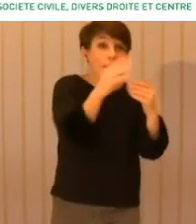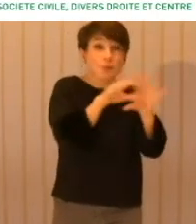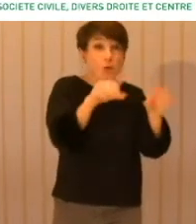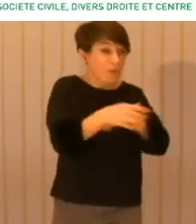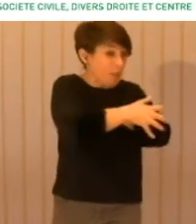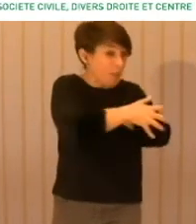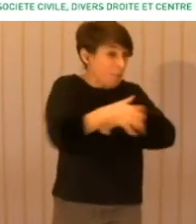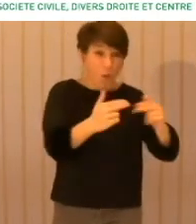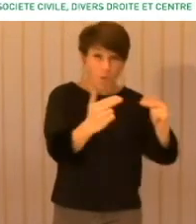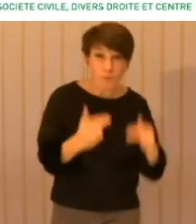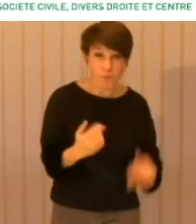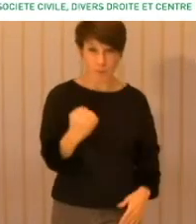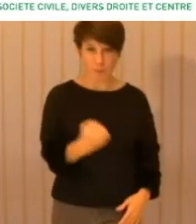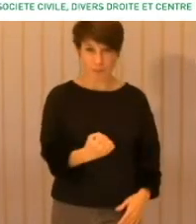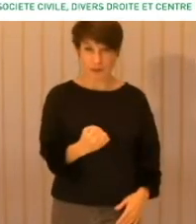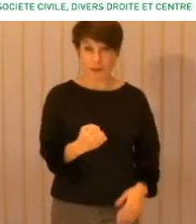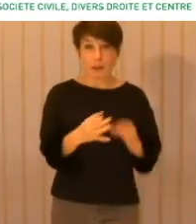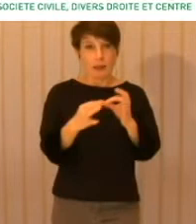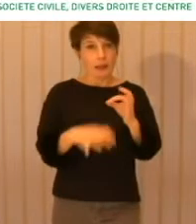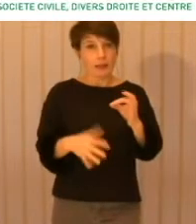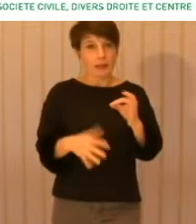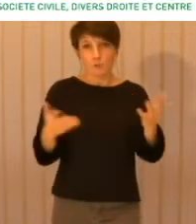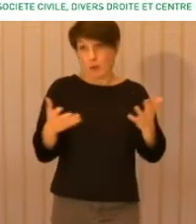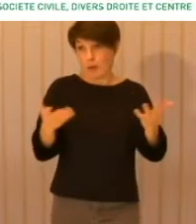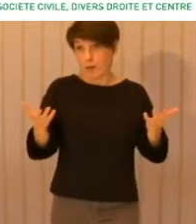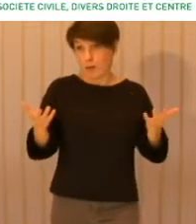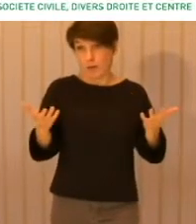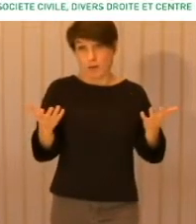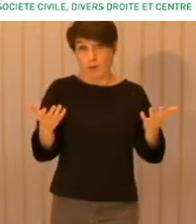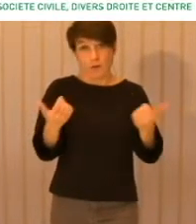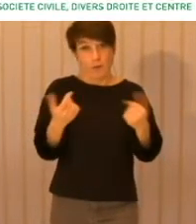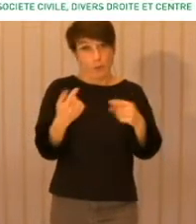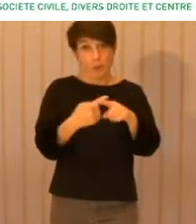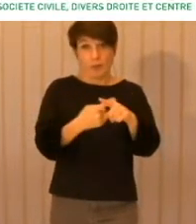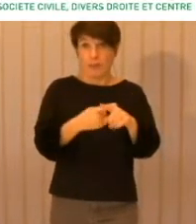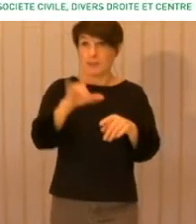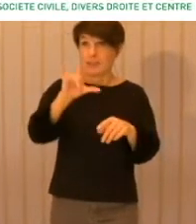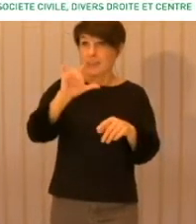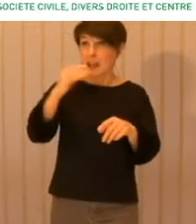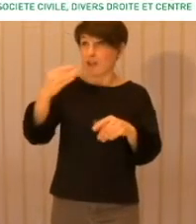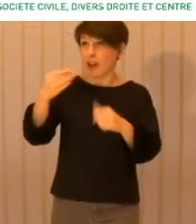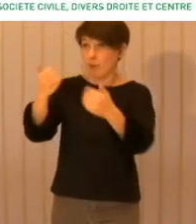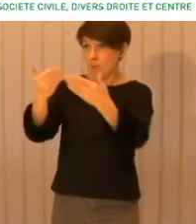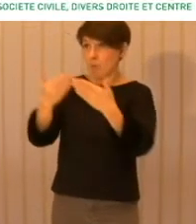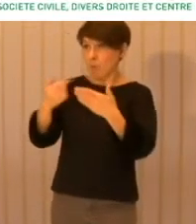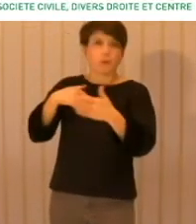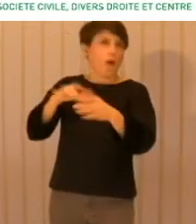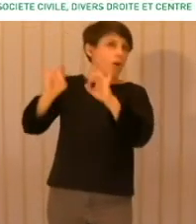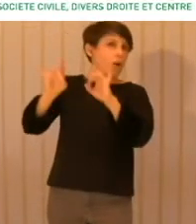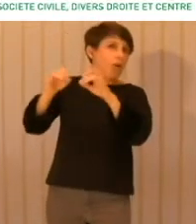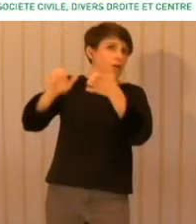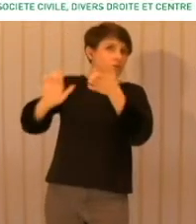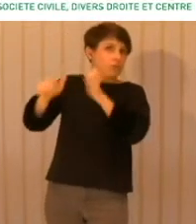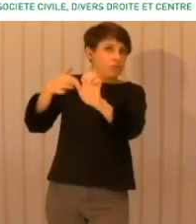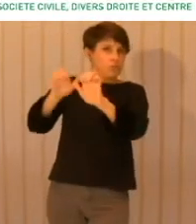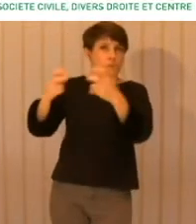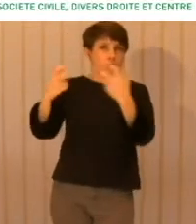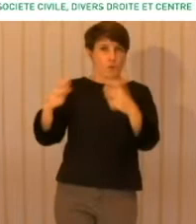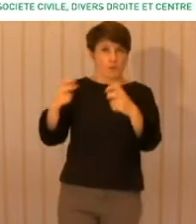plus précaire, et plus personne n'accepte le logement par l'attribution. Les logements qu'on leur propose,